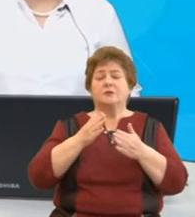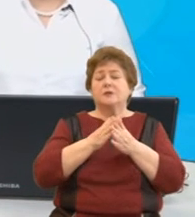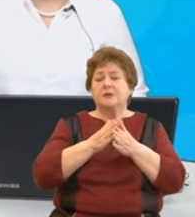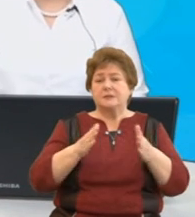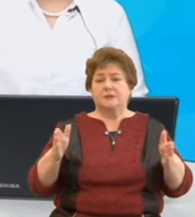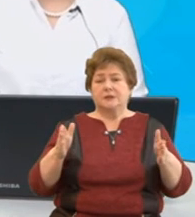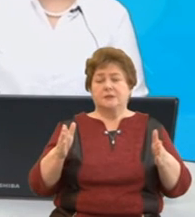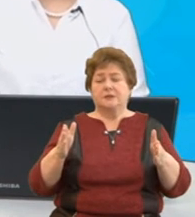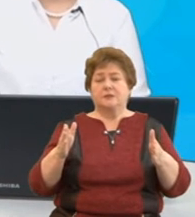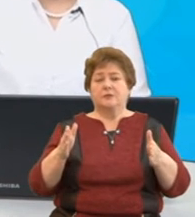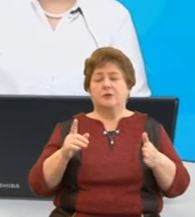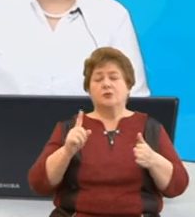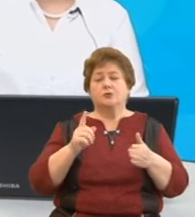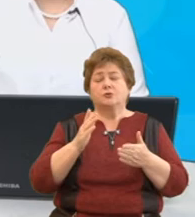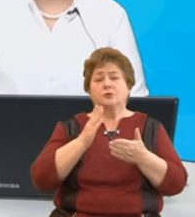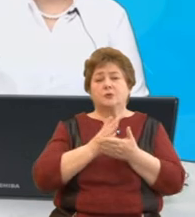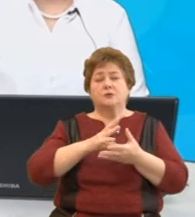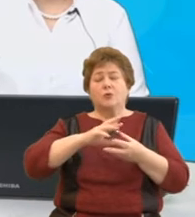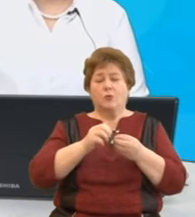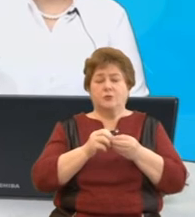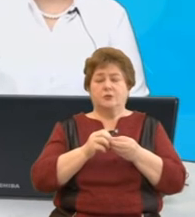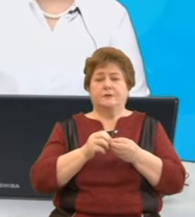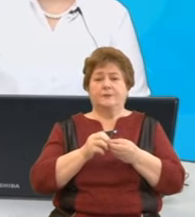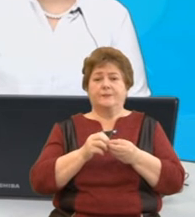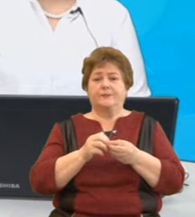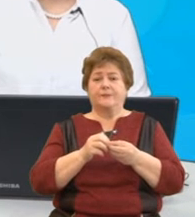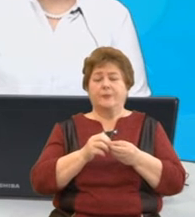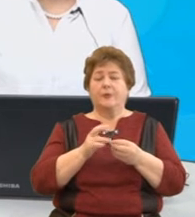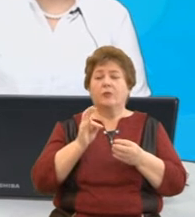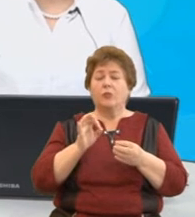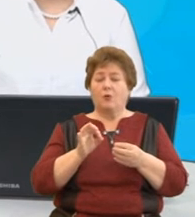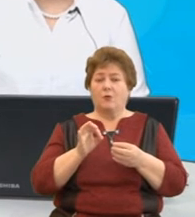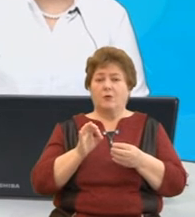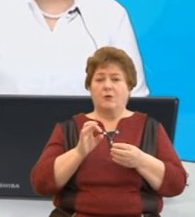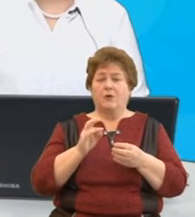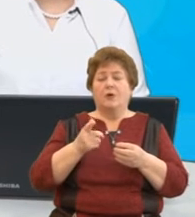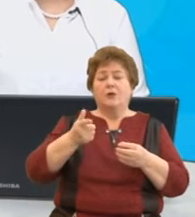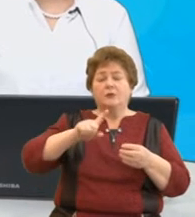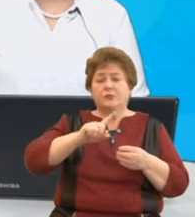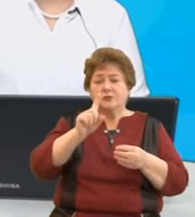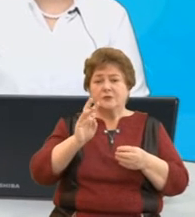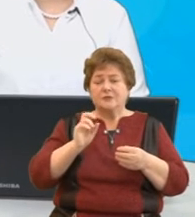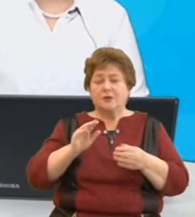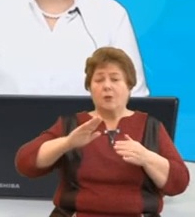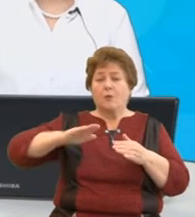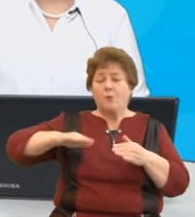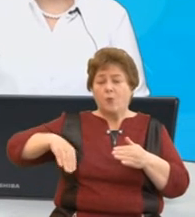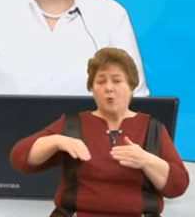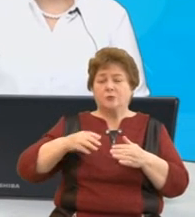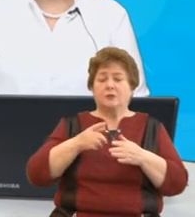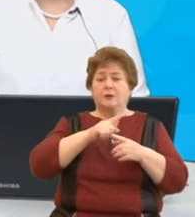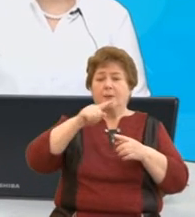разделительный вот что является общим для них но твердый разделительный знак пишется после